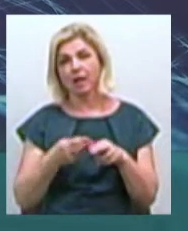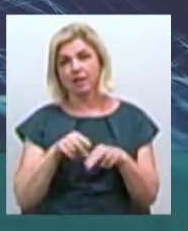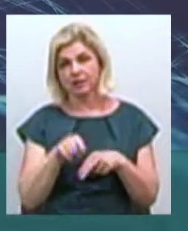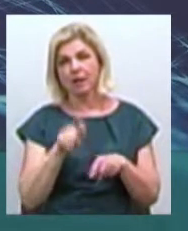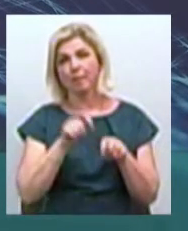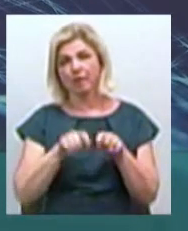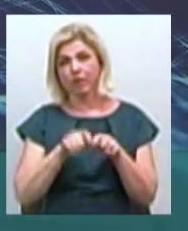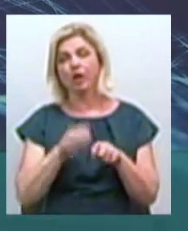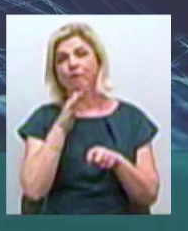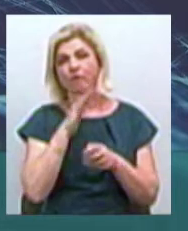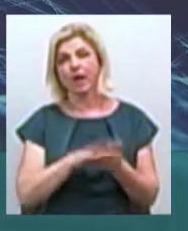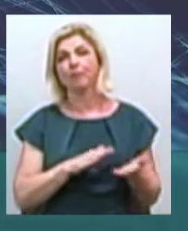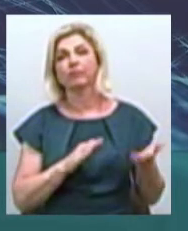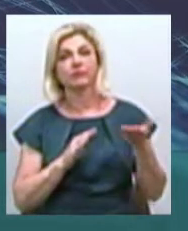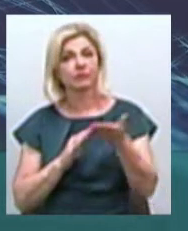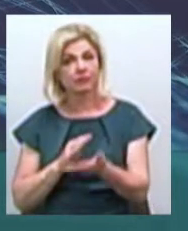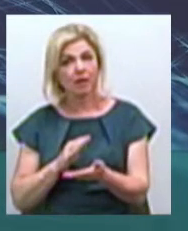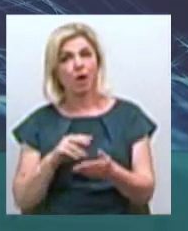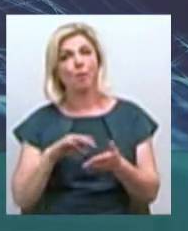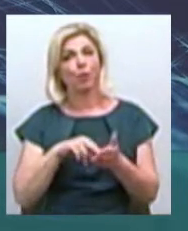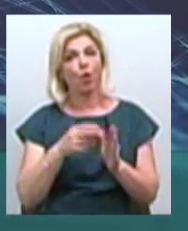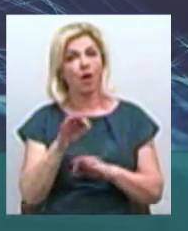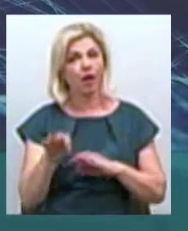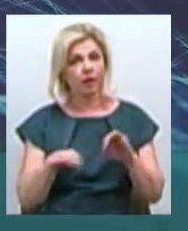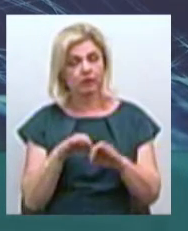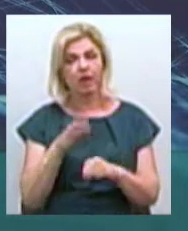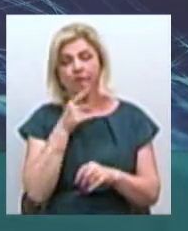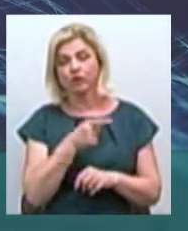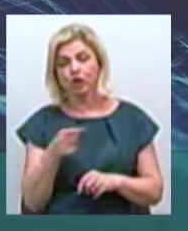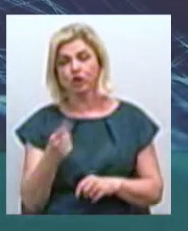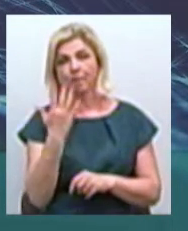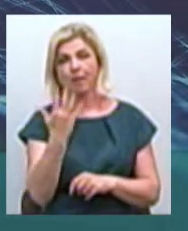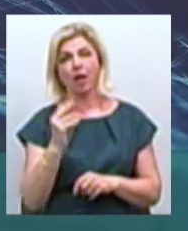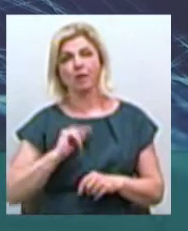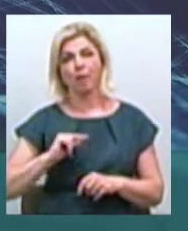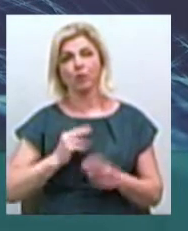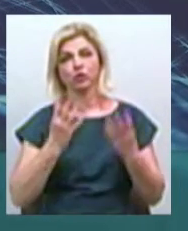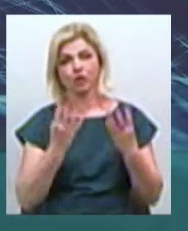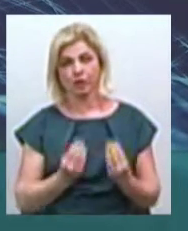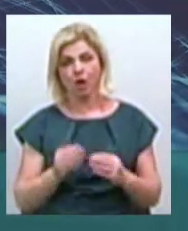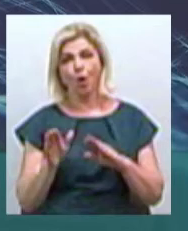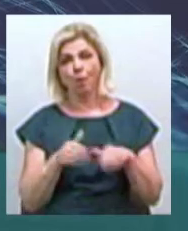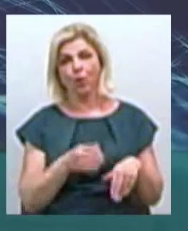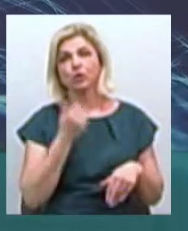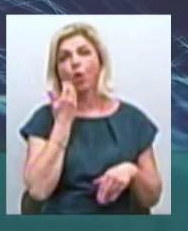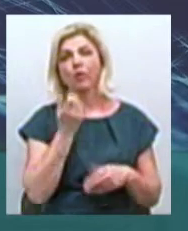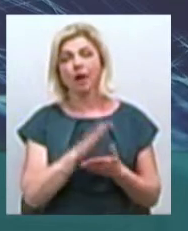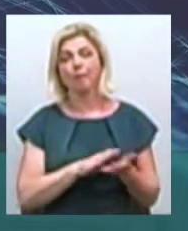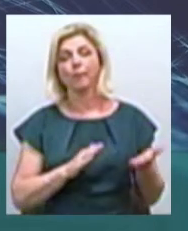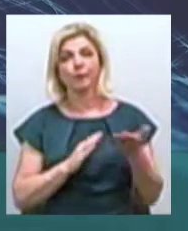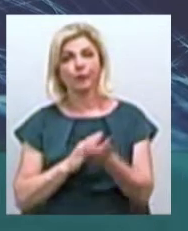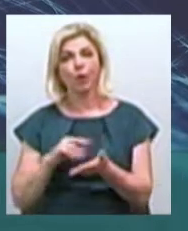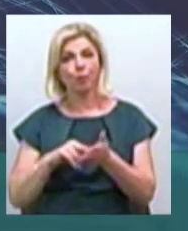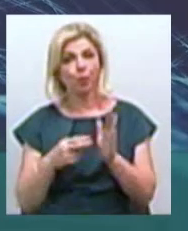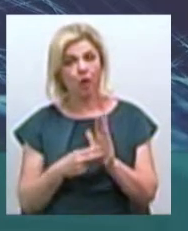етапі подачі проєктів і протягом 5 робочих днів після того, як подано проєкт. Тобто у автора